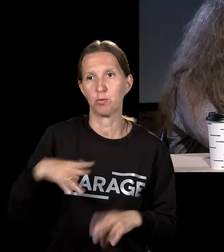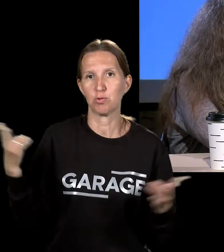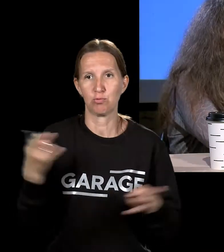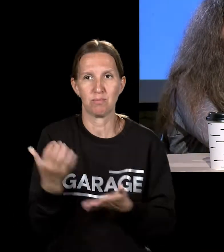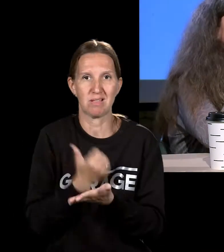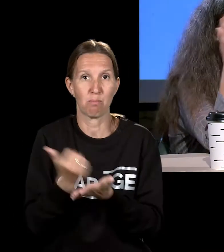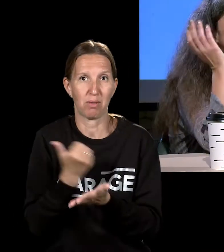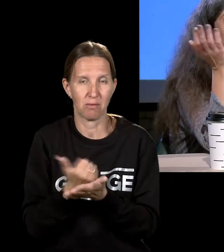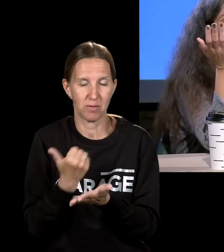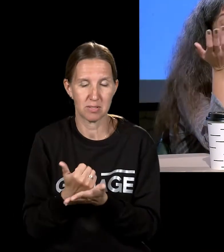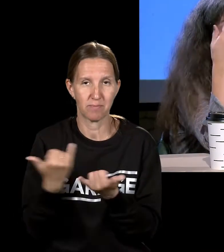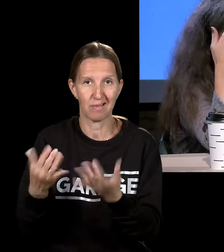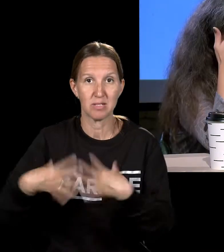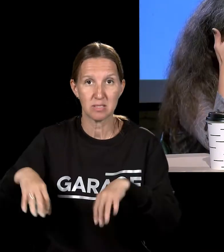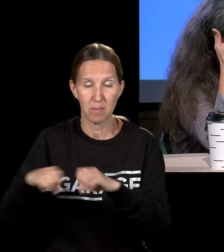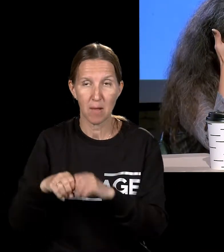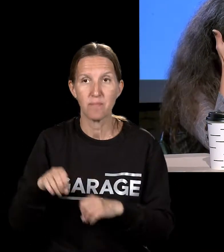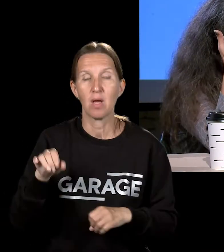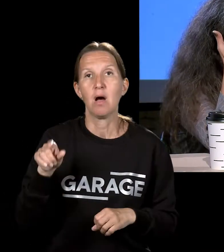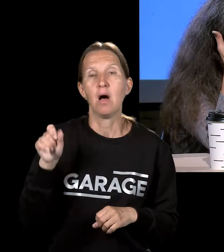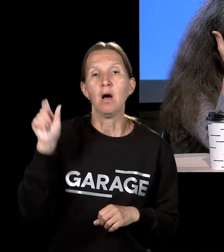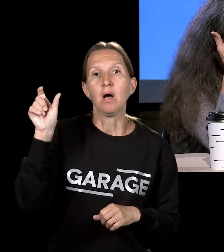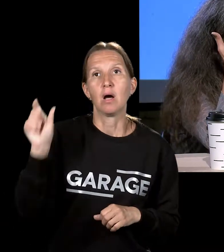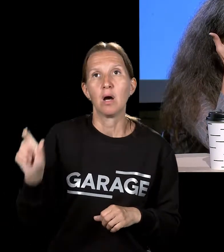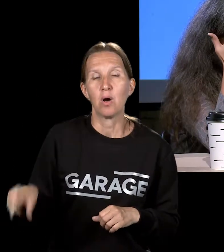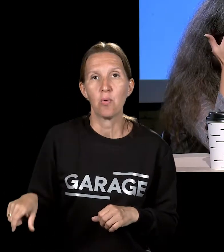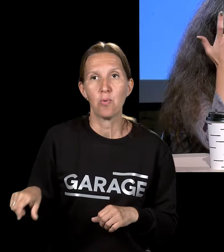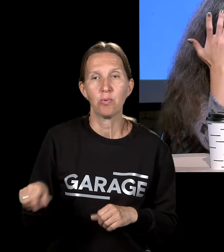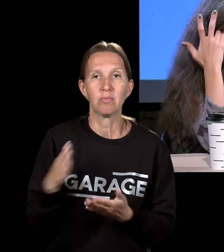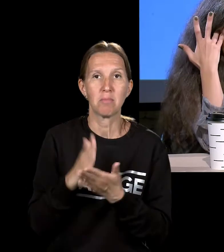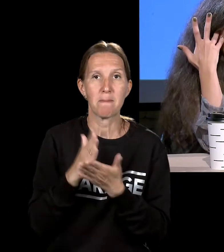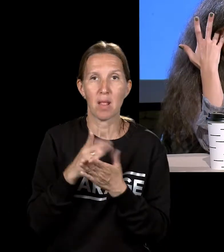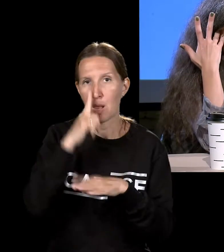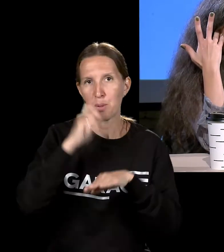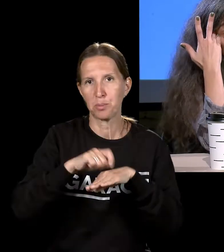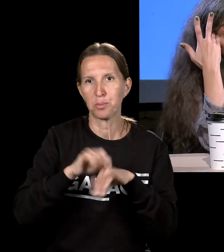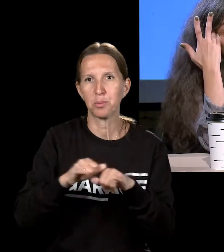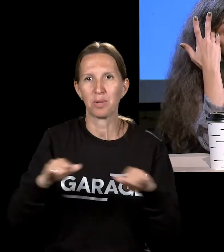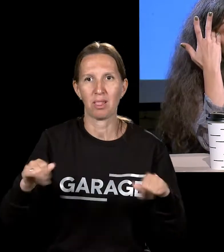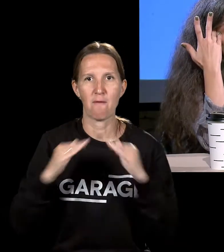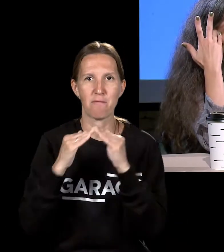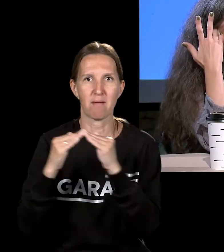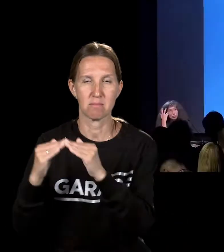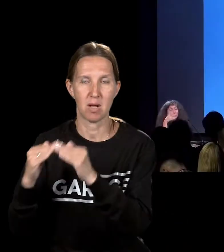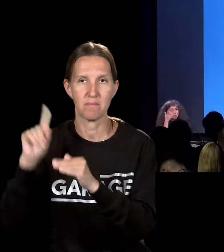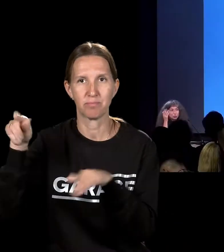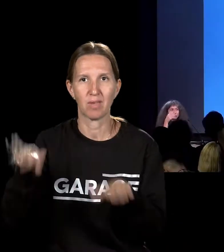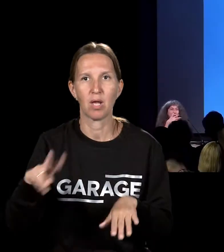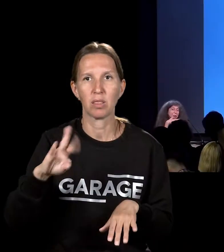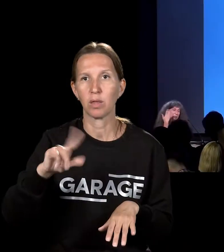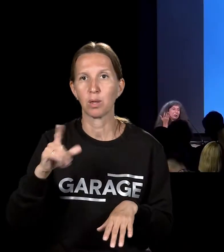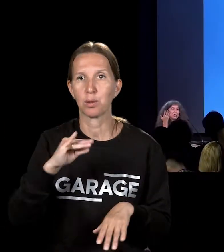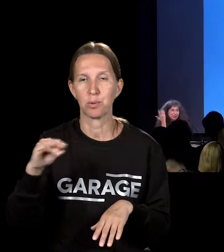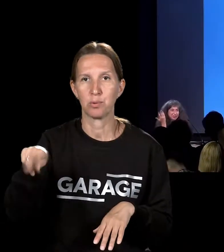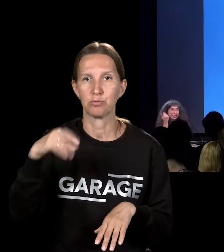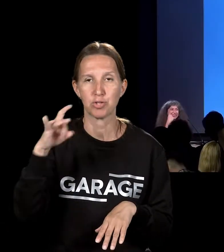хлеб. Первое, что он делал, у него была ферма куриная в Нью-Джерси, которую он